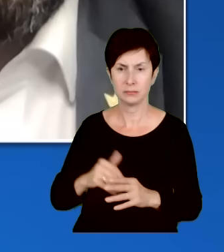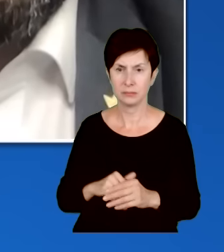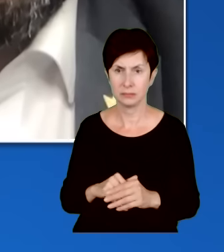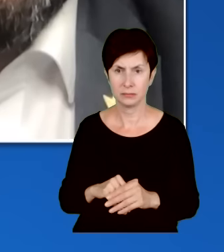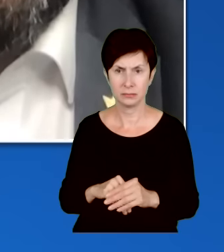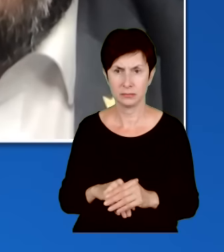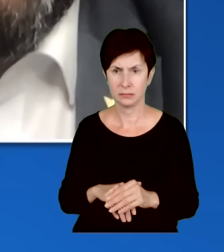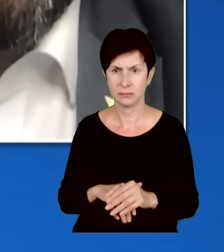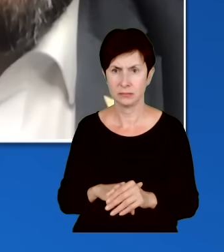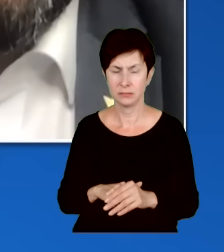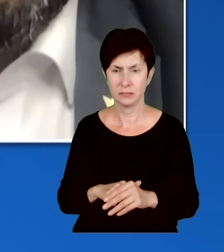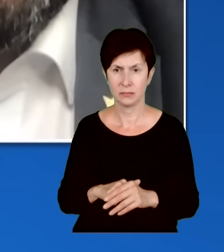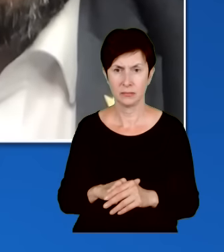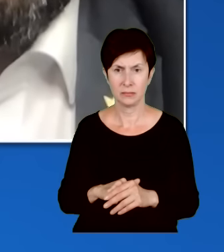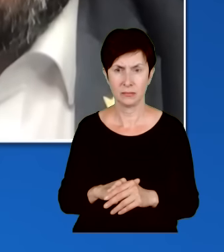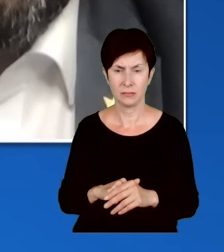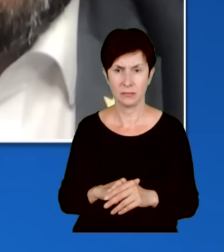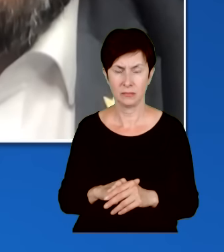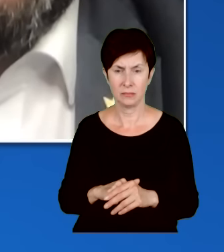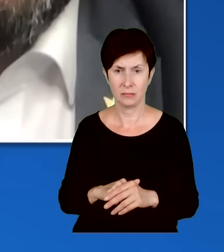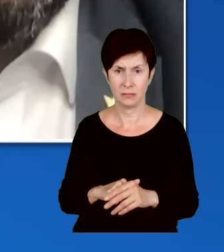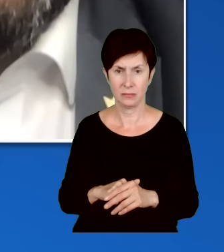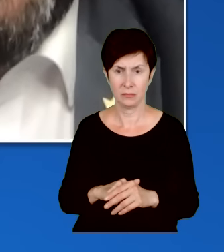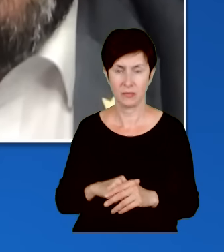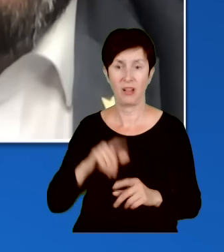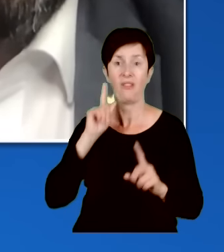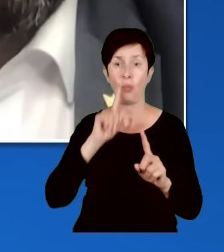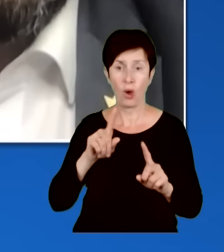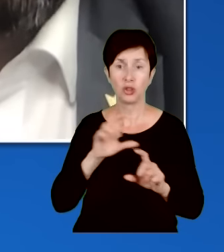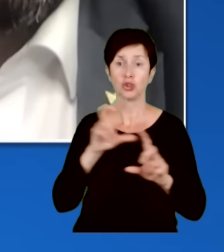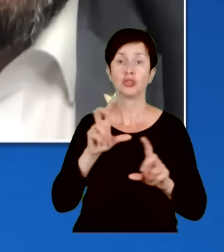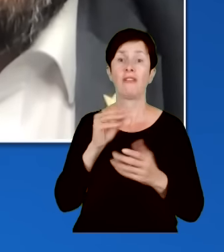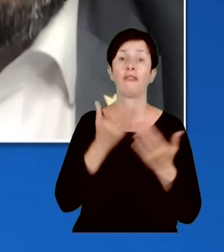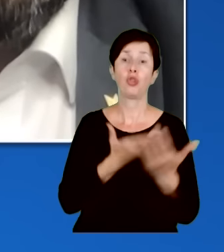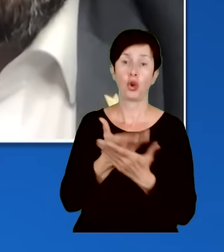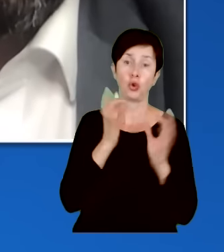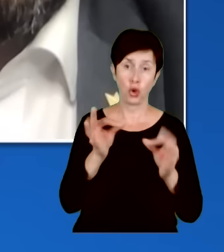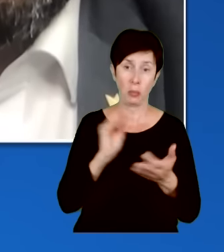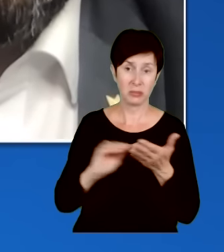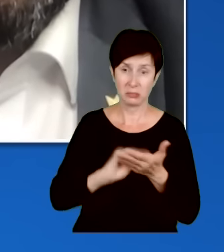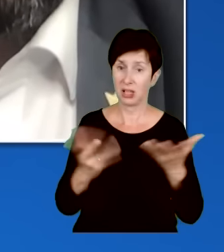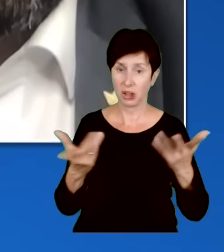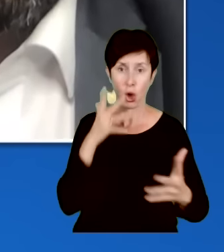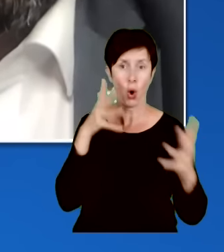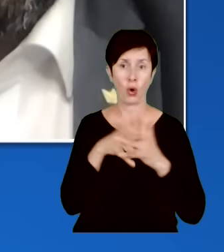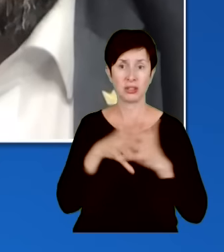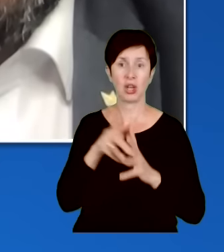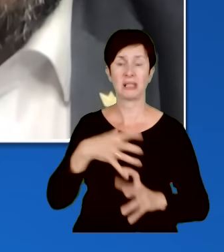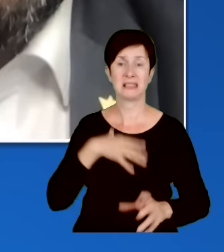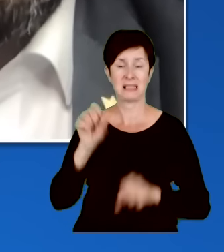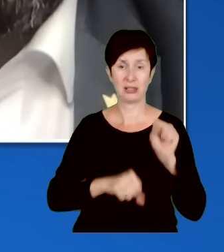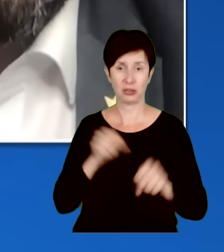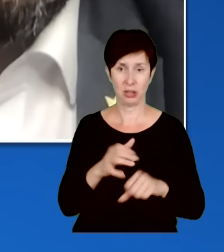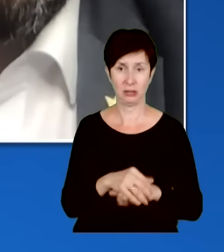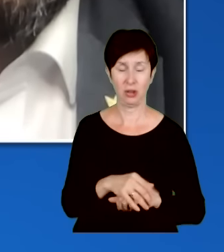uważam czy był był to wniosek prawidłowo napis C oceniał to sędzia przed chwilą ustaliliśmy że byli tacy sędziowie